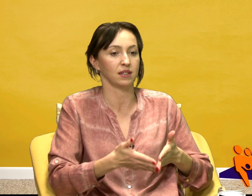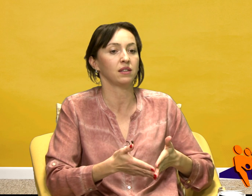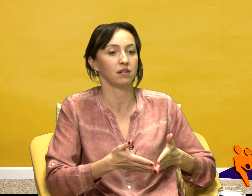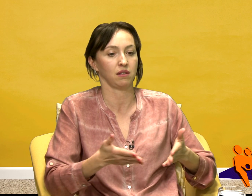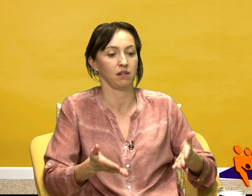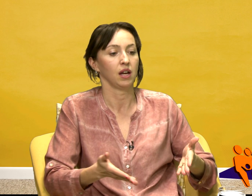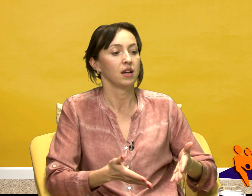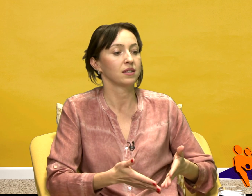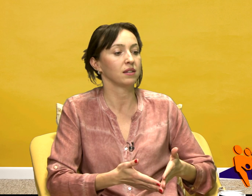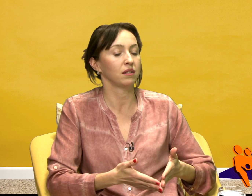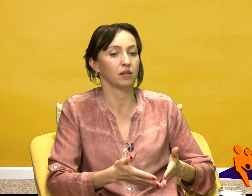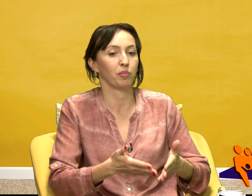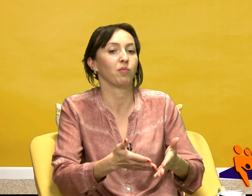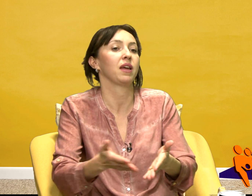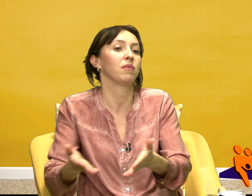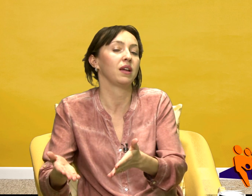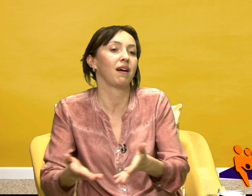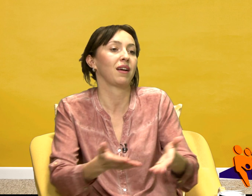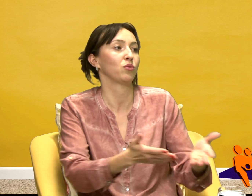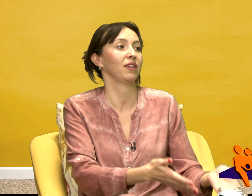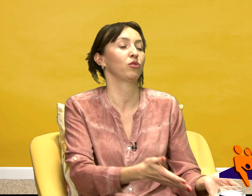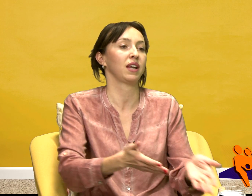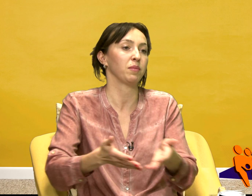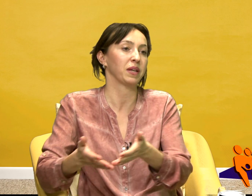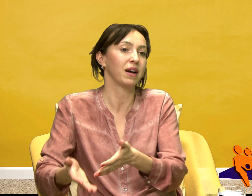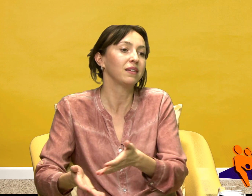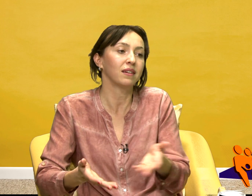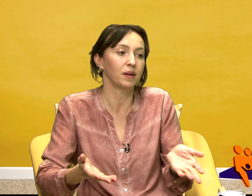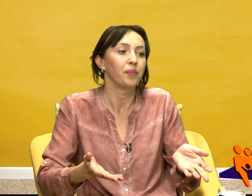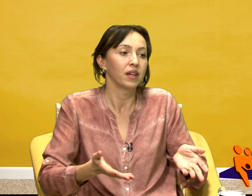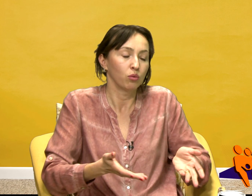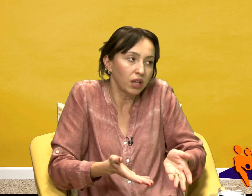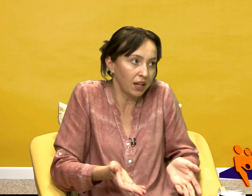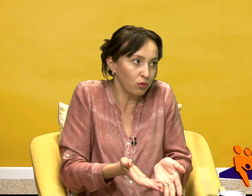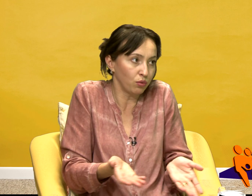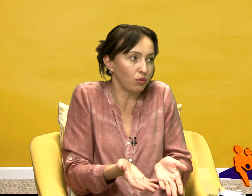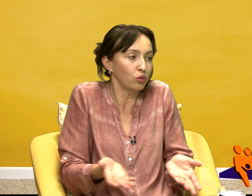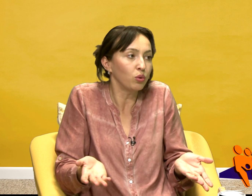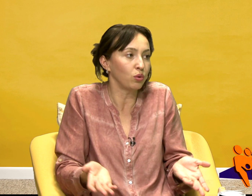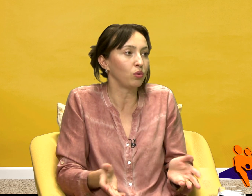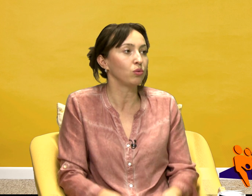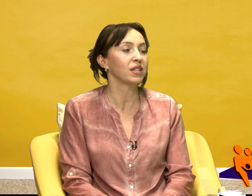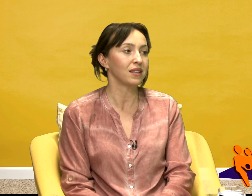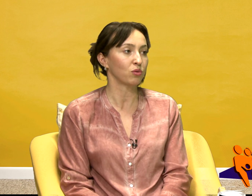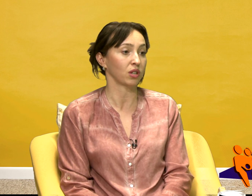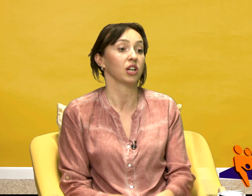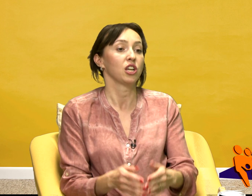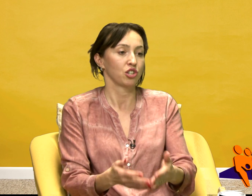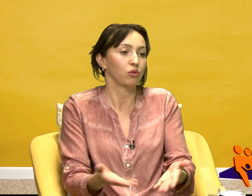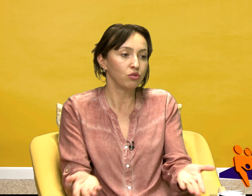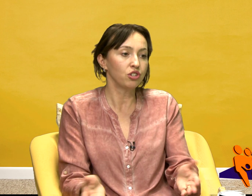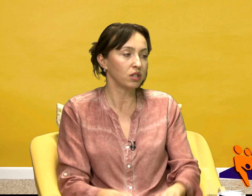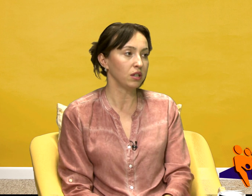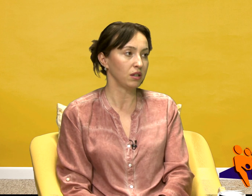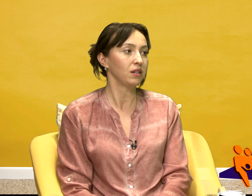birou. Sunt probleme la calculator, la imprimantă, unde ei nu se descurcă.